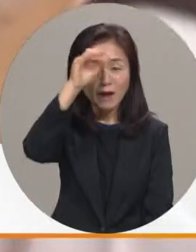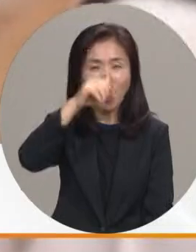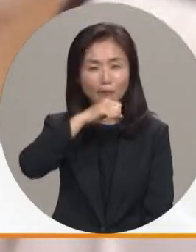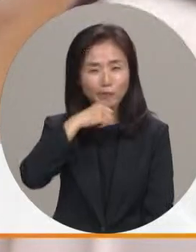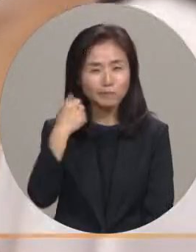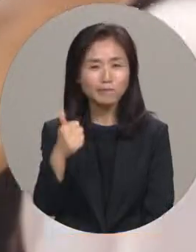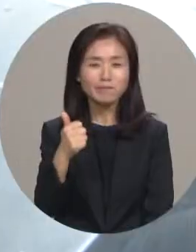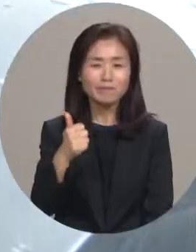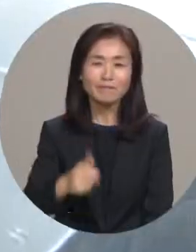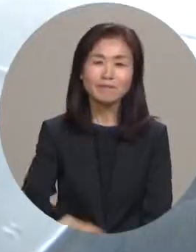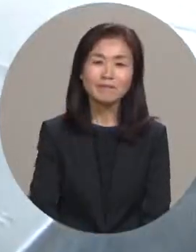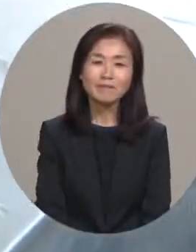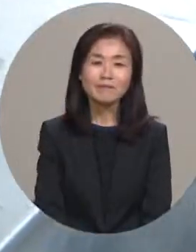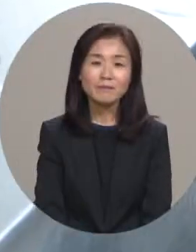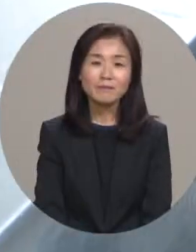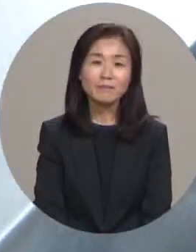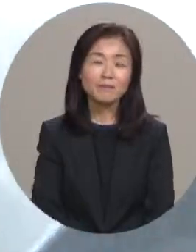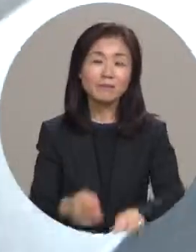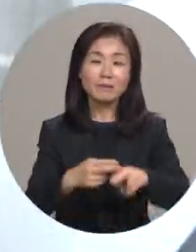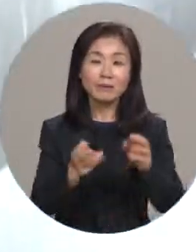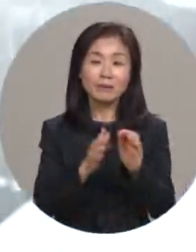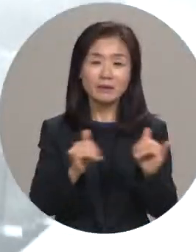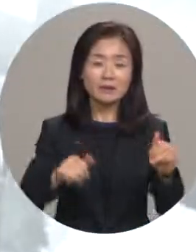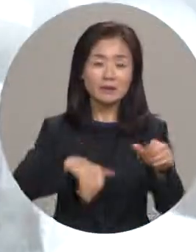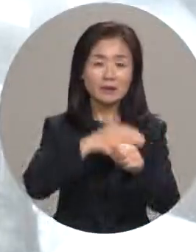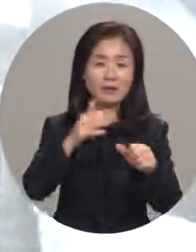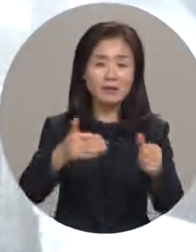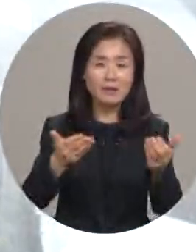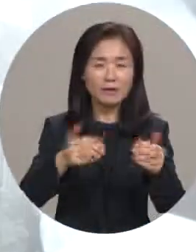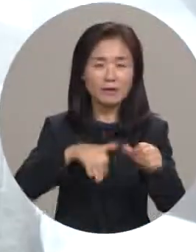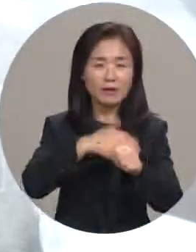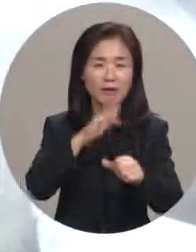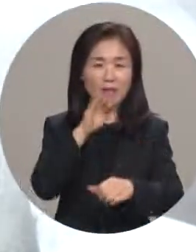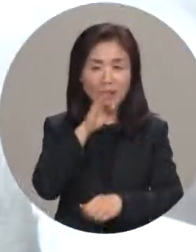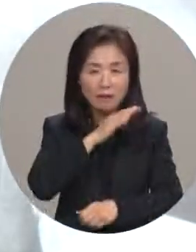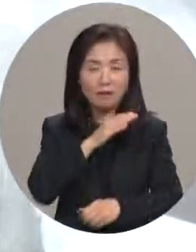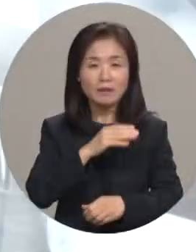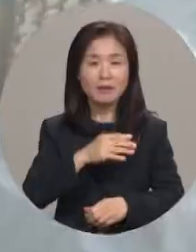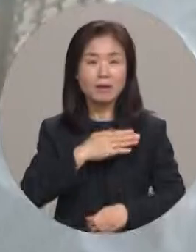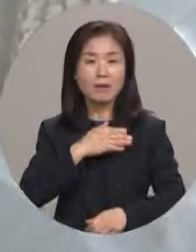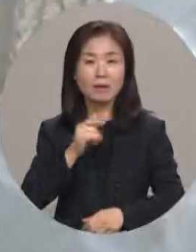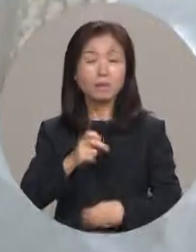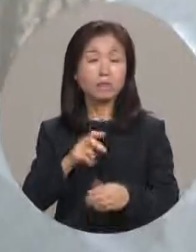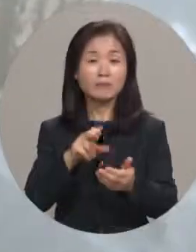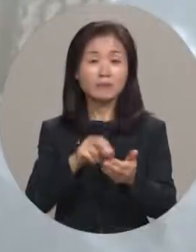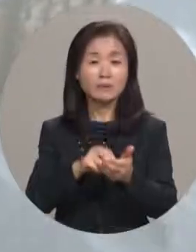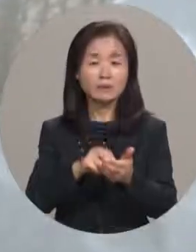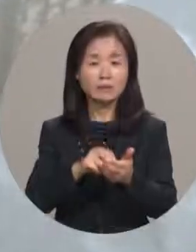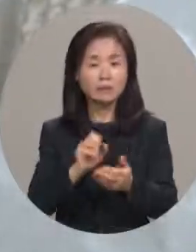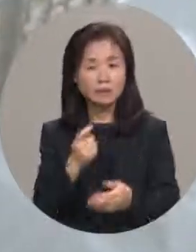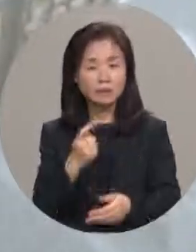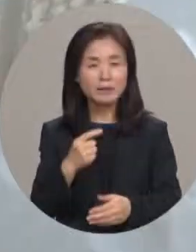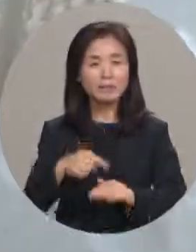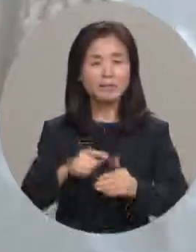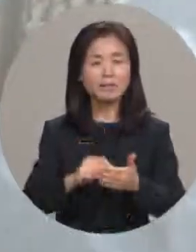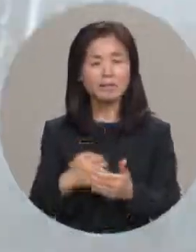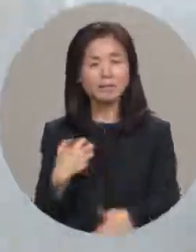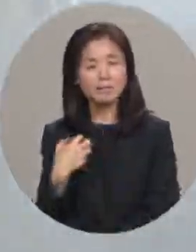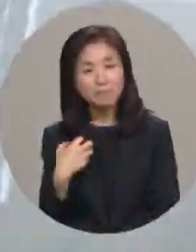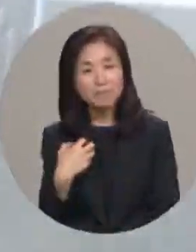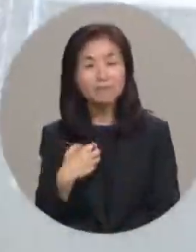이점이었습니다. 조리 종사자의 열악한 근무 환경과 폐암 문제로 마음 한켠이 무거웠던